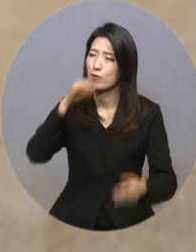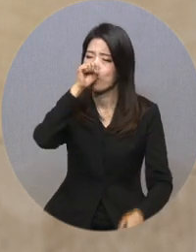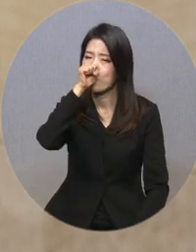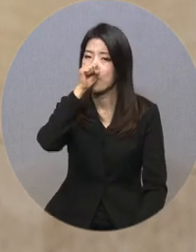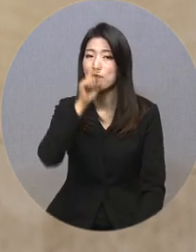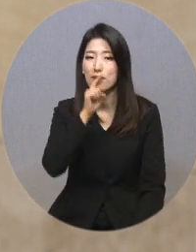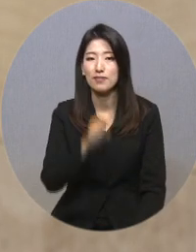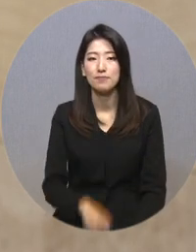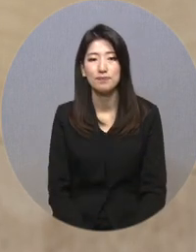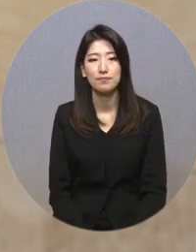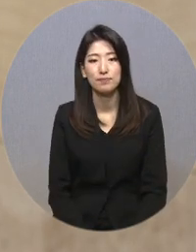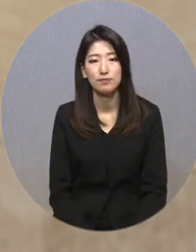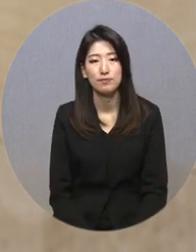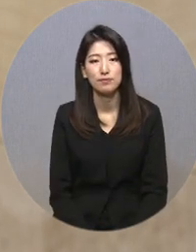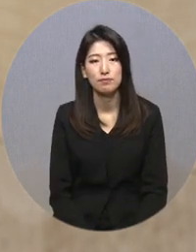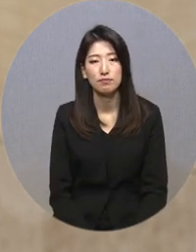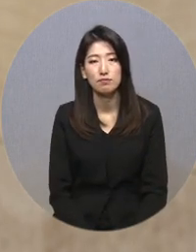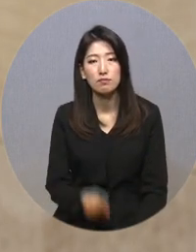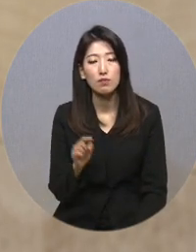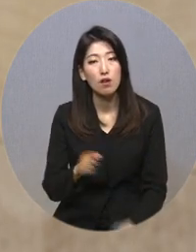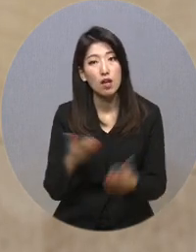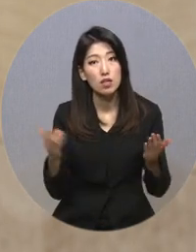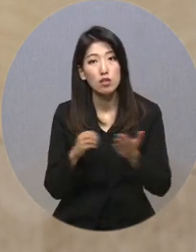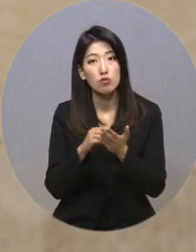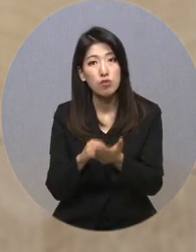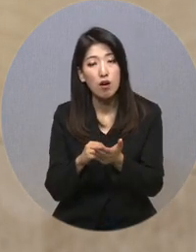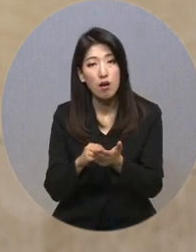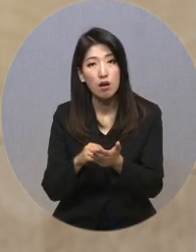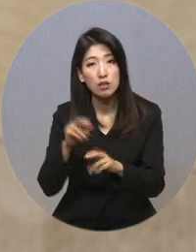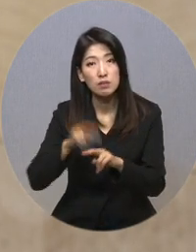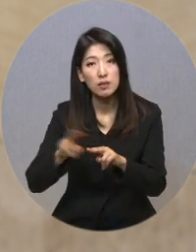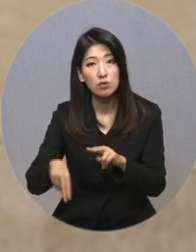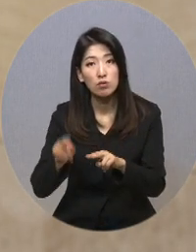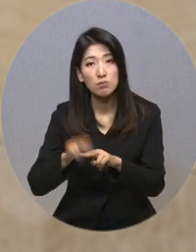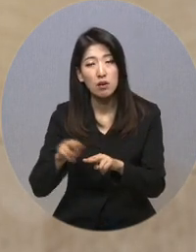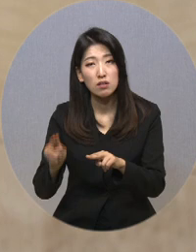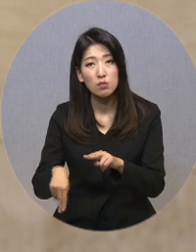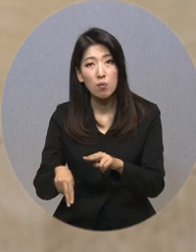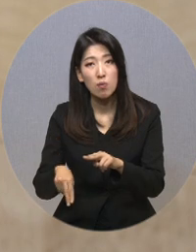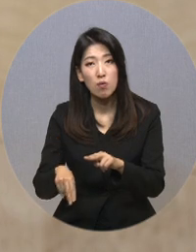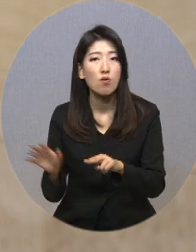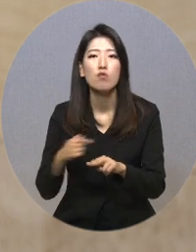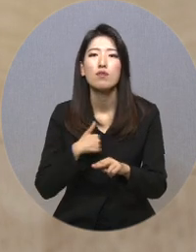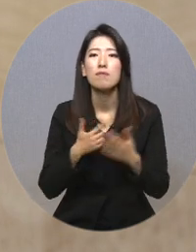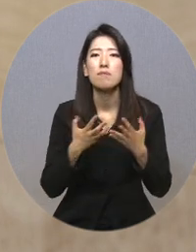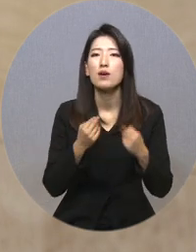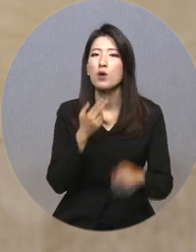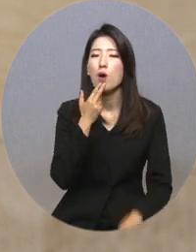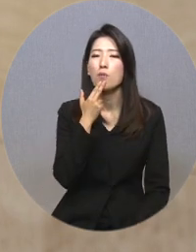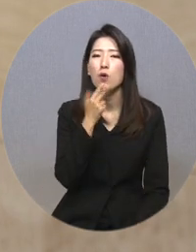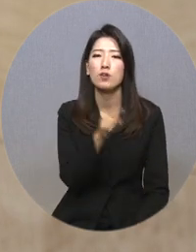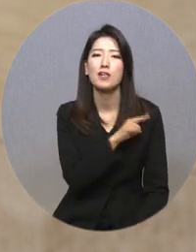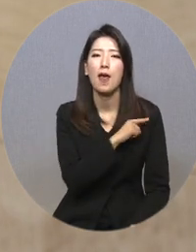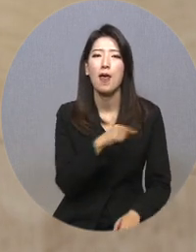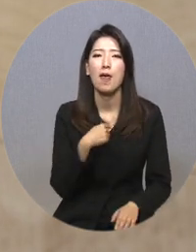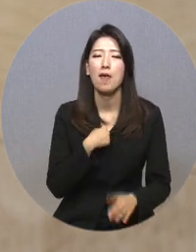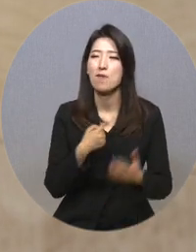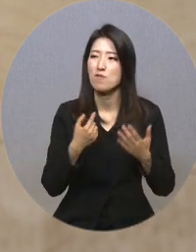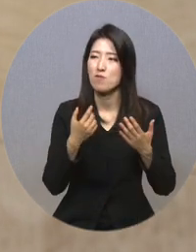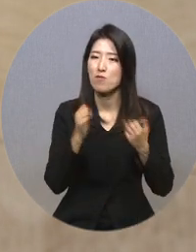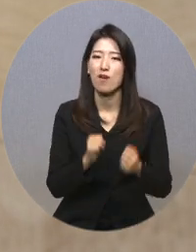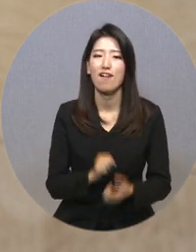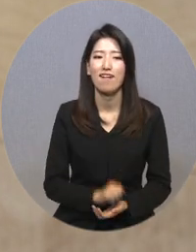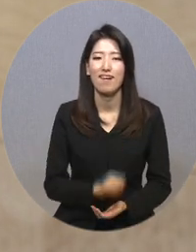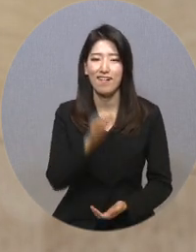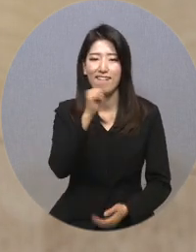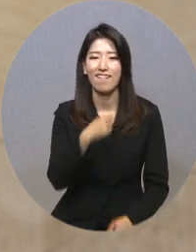취업돼서 아마 애들이 도중에 그만두는 이탈률이 아마 제일 적은 대학 중에 하나입니다. 저희가. 아. 예, 예. 그래서 유지 취업률은 아마 랭킹 안에